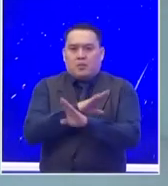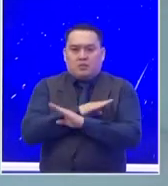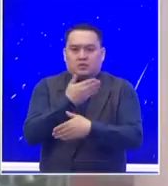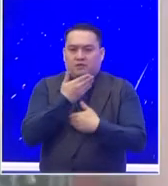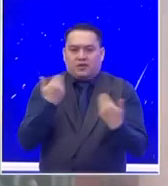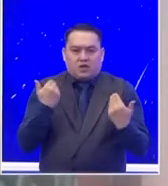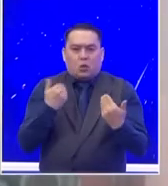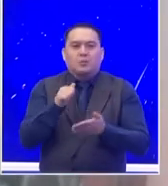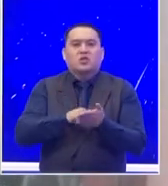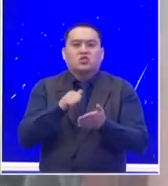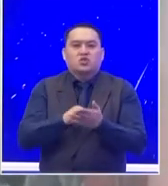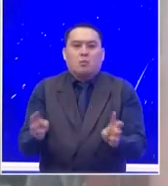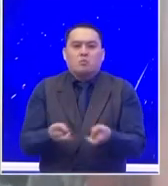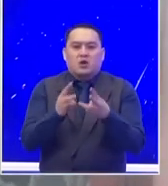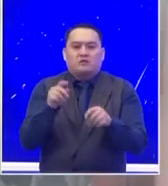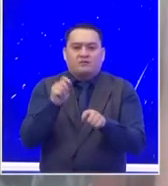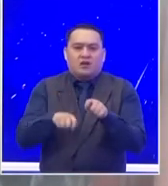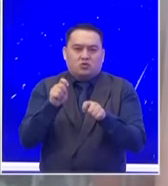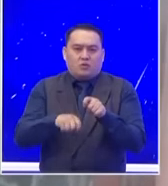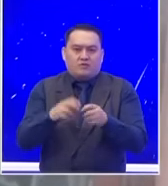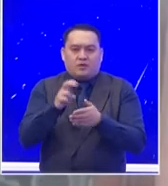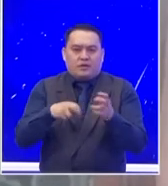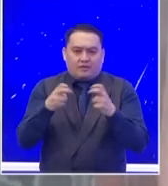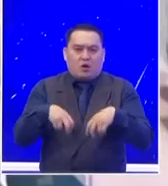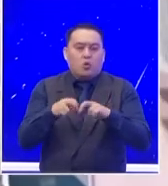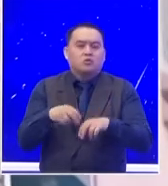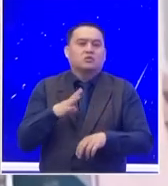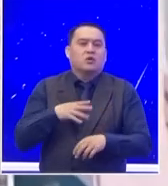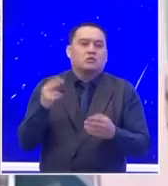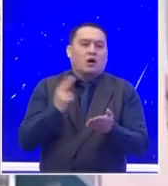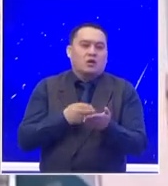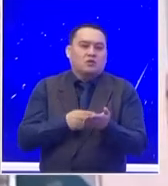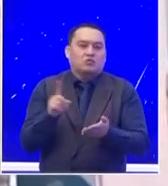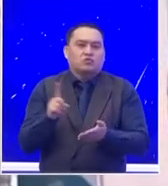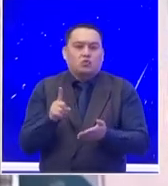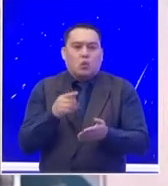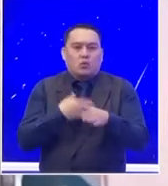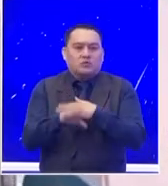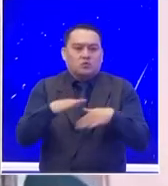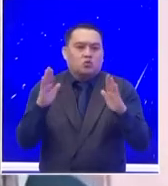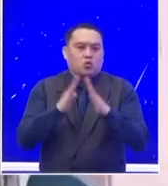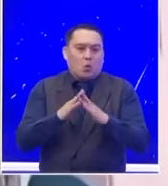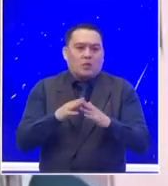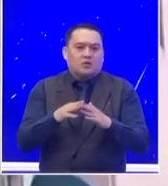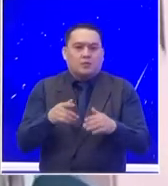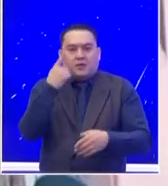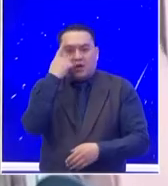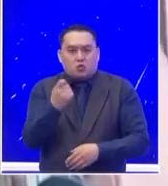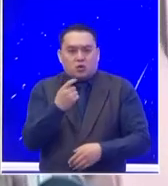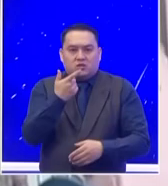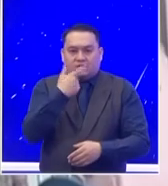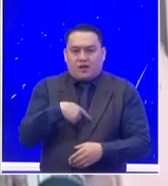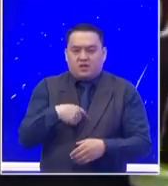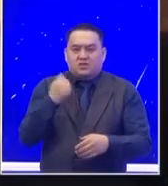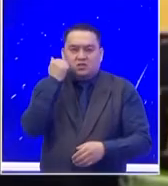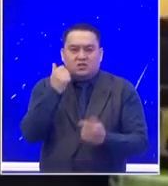одного погибшего. Причина пожара пока не установлена. Один из свидетелей рассказал, что выбежал из дома и хотел предупредить своих